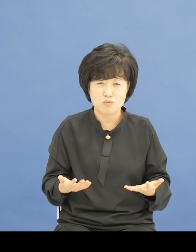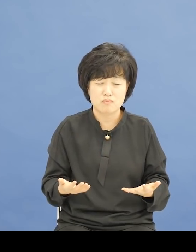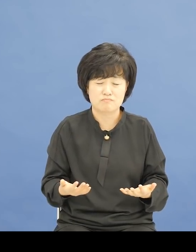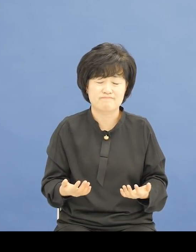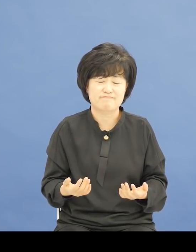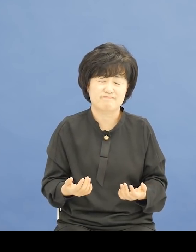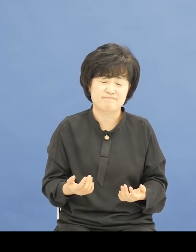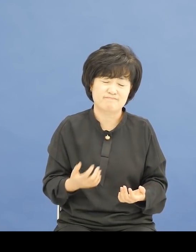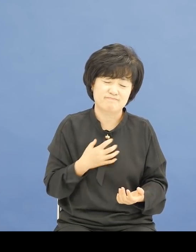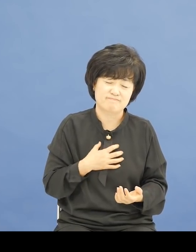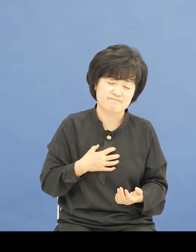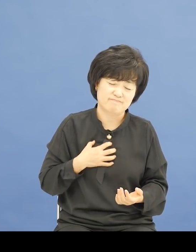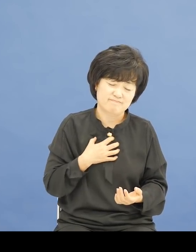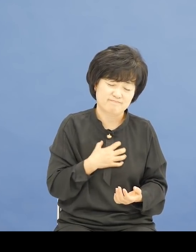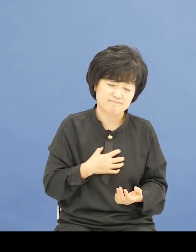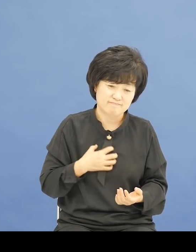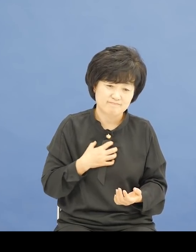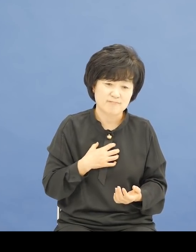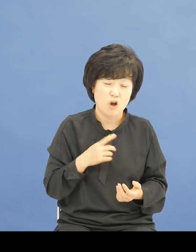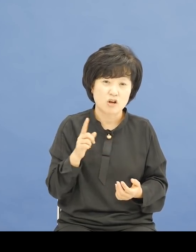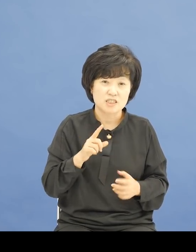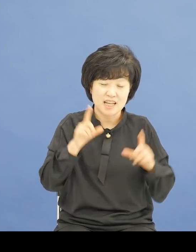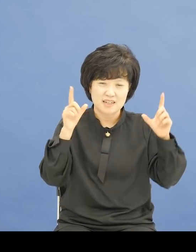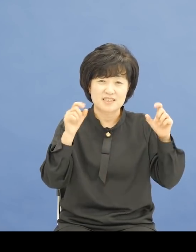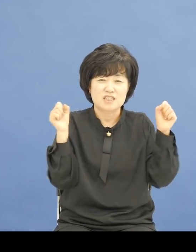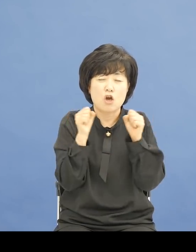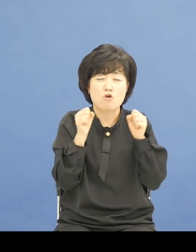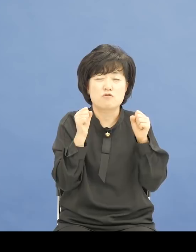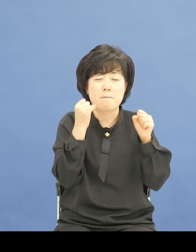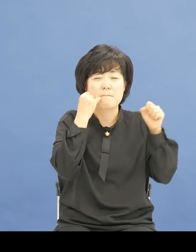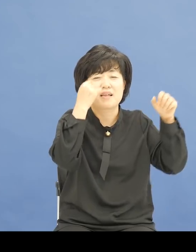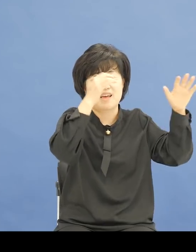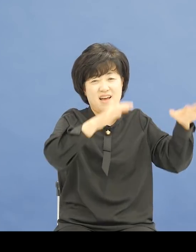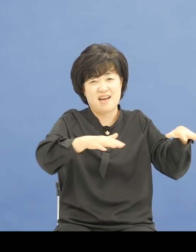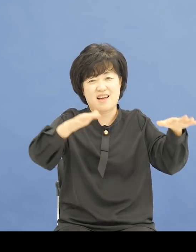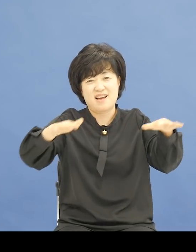한 번은 겨울 바다를 보러 갔는데 네. 그 바다를 보면서